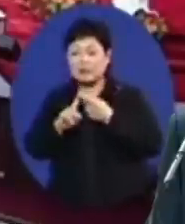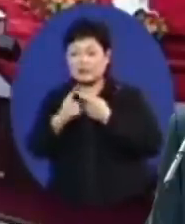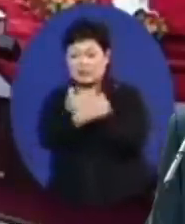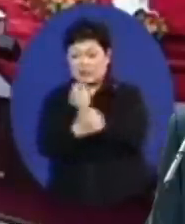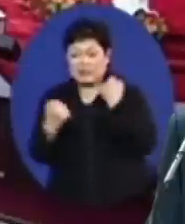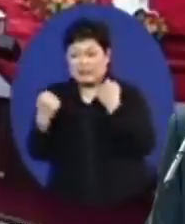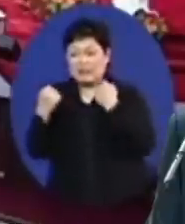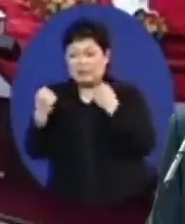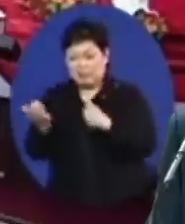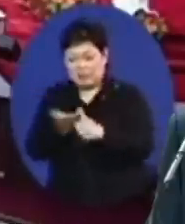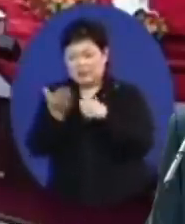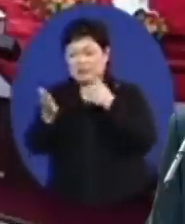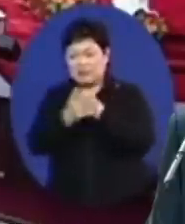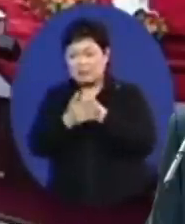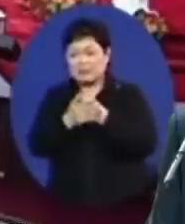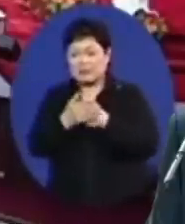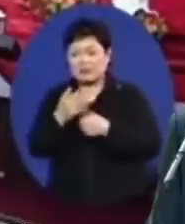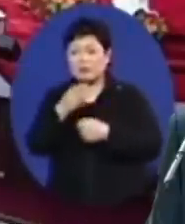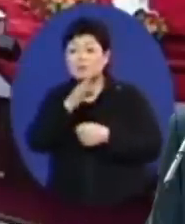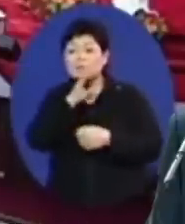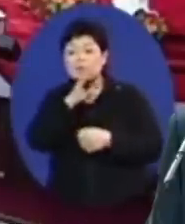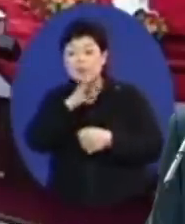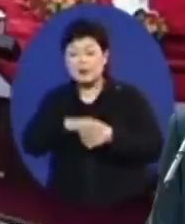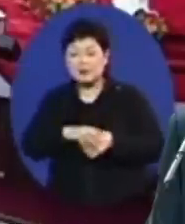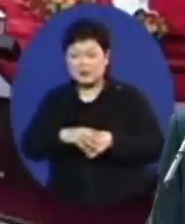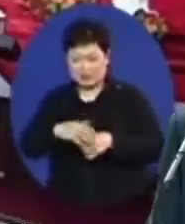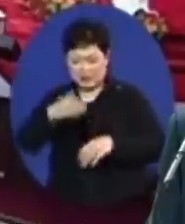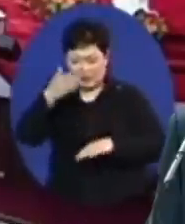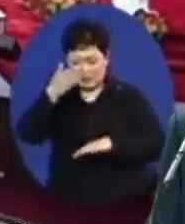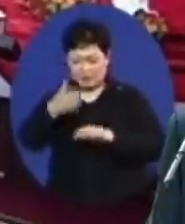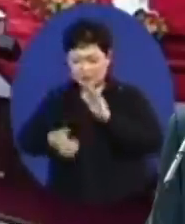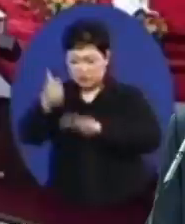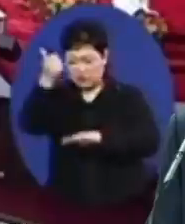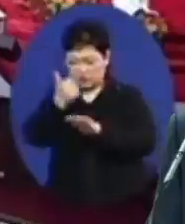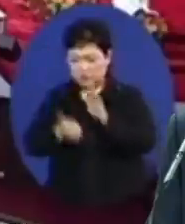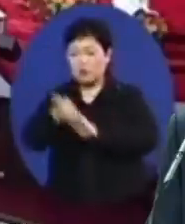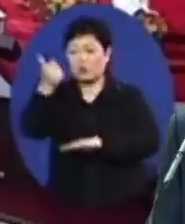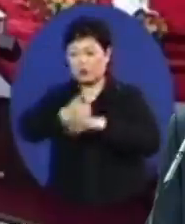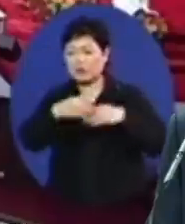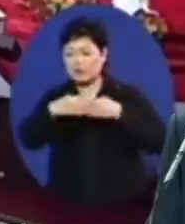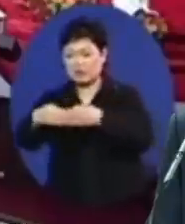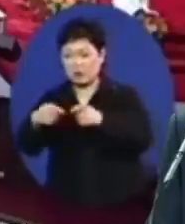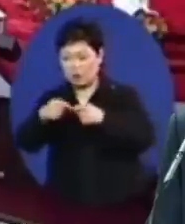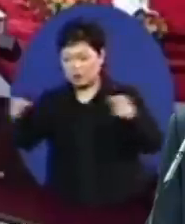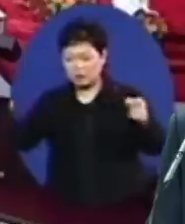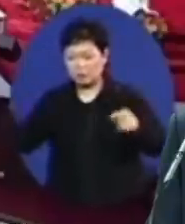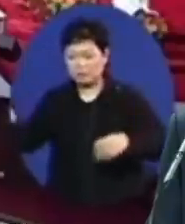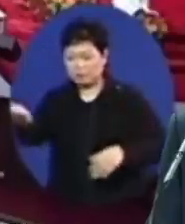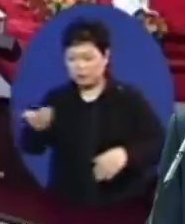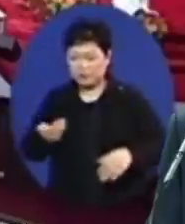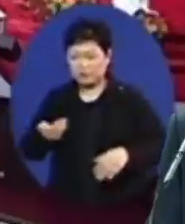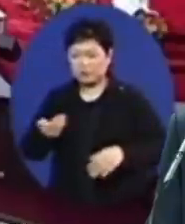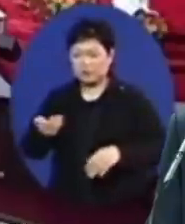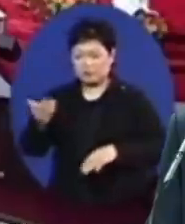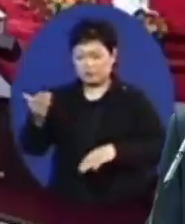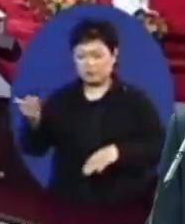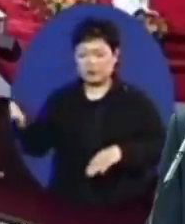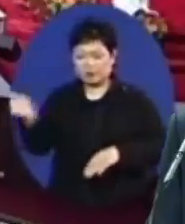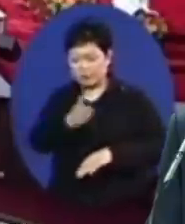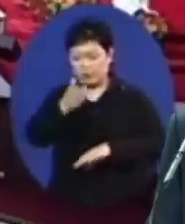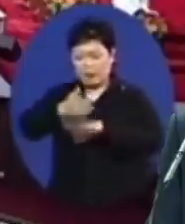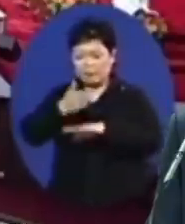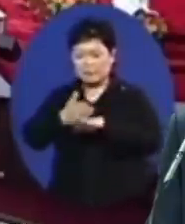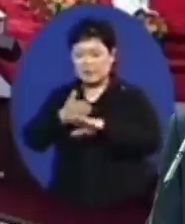감사는 행복을 위한 키워드이며 우리를 성공으로 이끄는 중요한 에너지로서 오래전부터 사람들은 감사의 위대함을